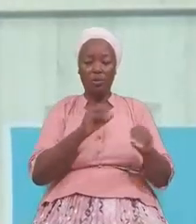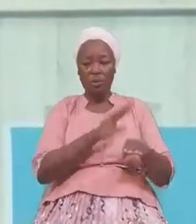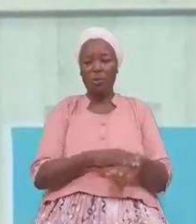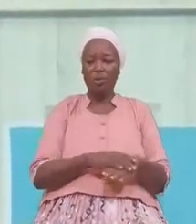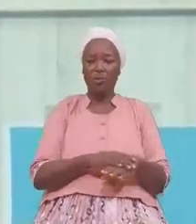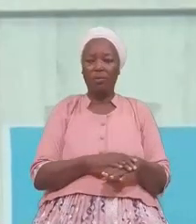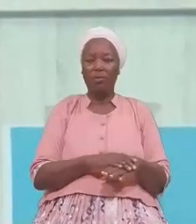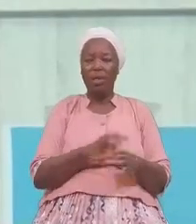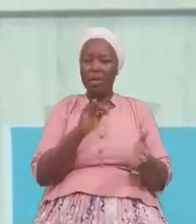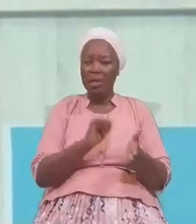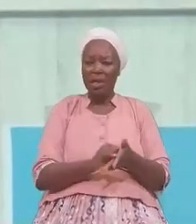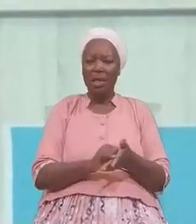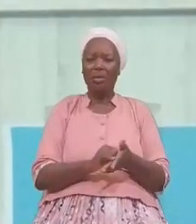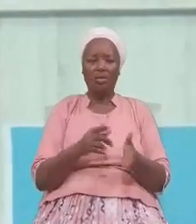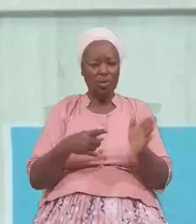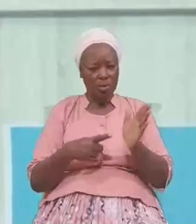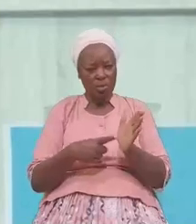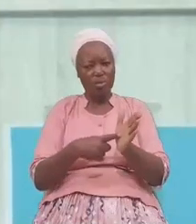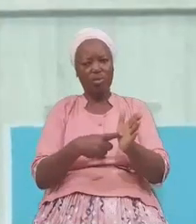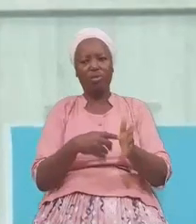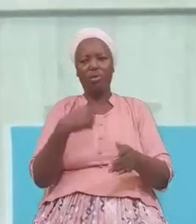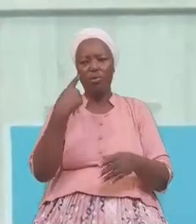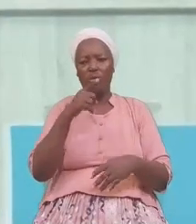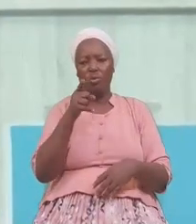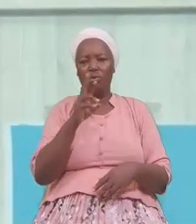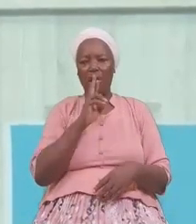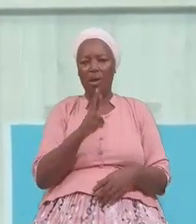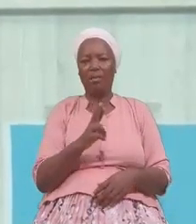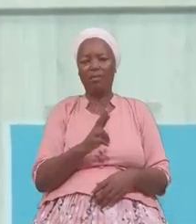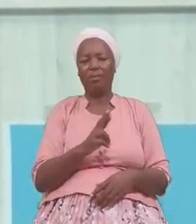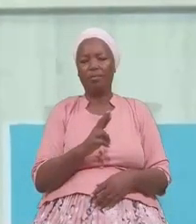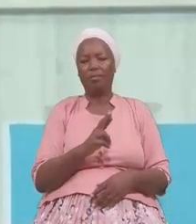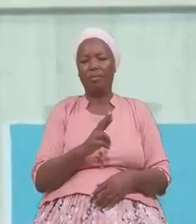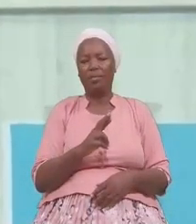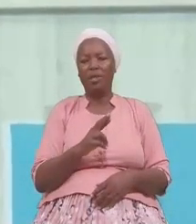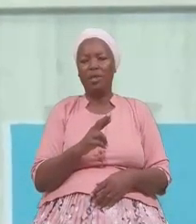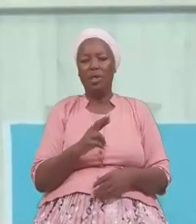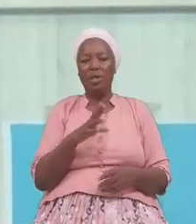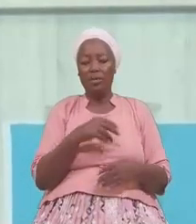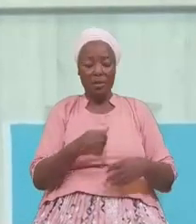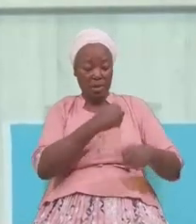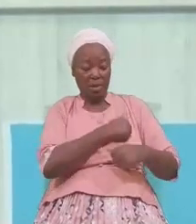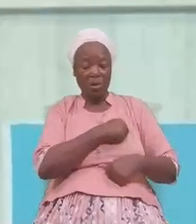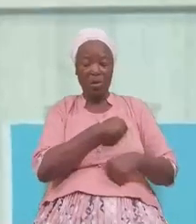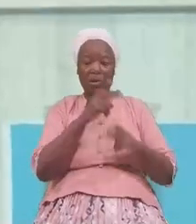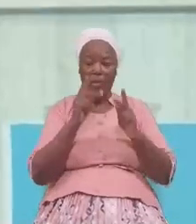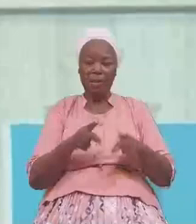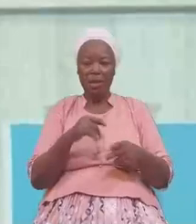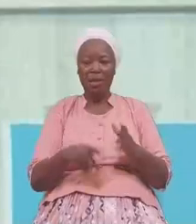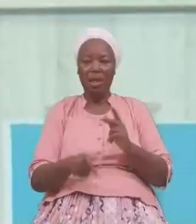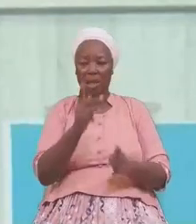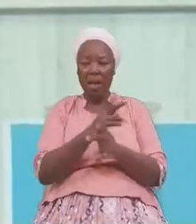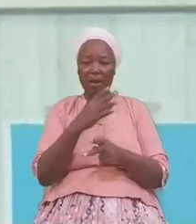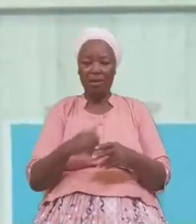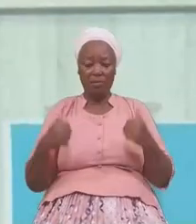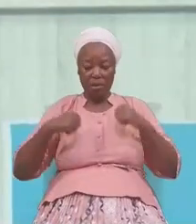qui montre qui vous êtes. Si c'est une personne de la sécurité, il y a un type de jaquette que